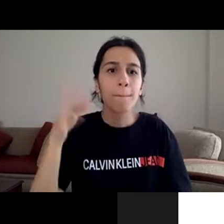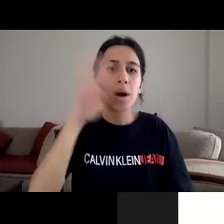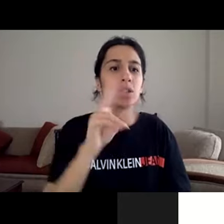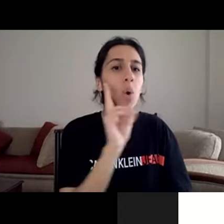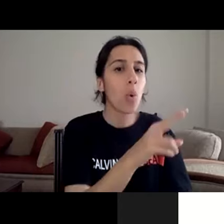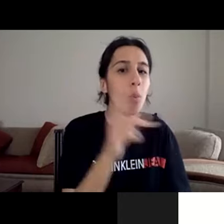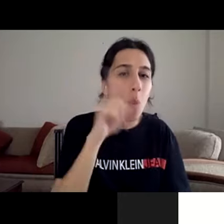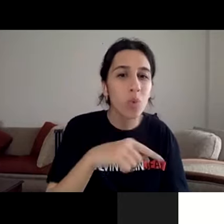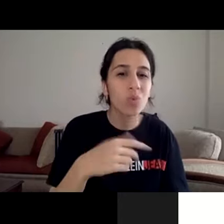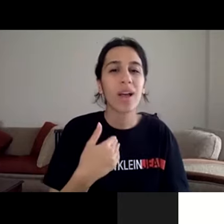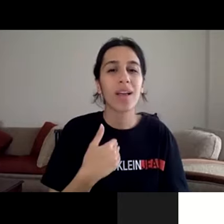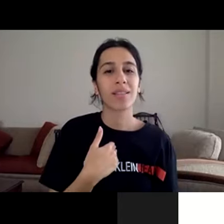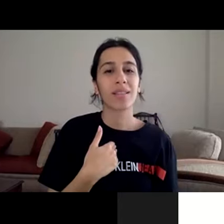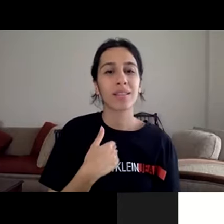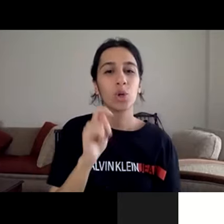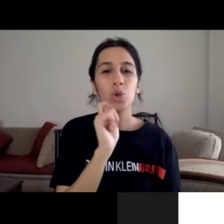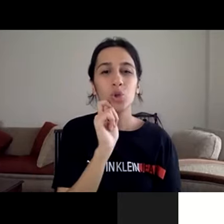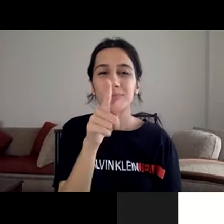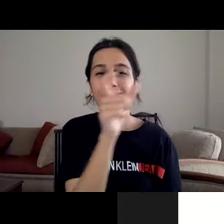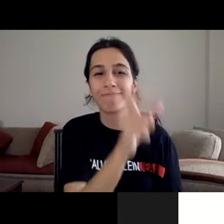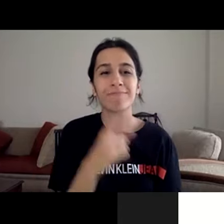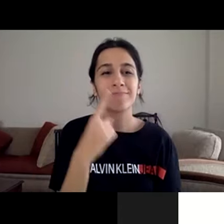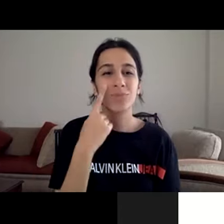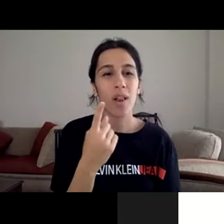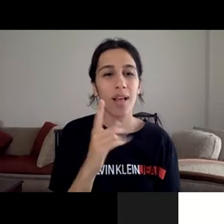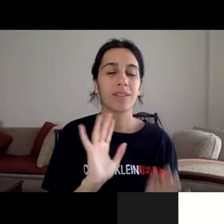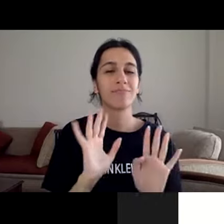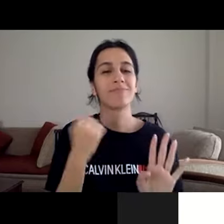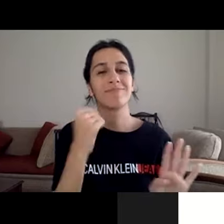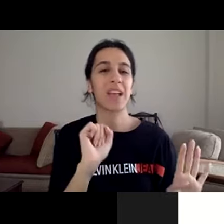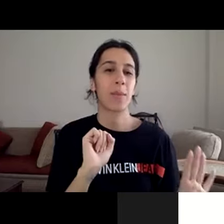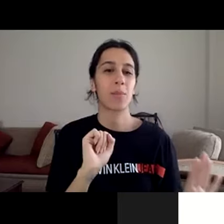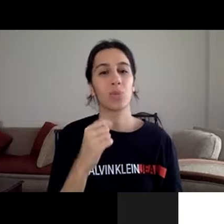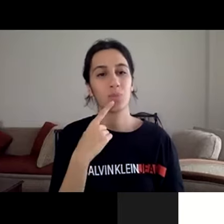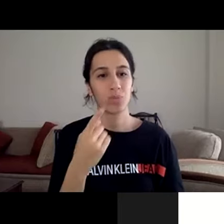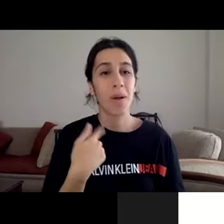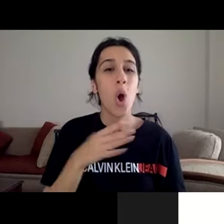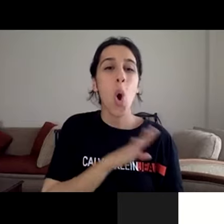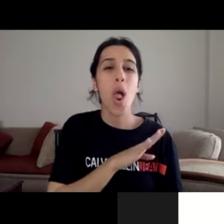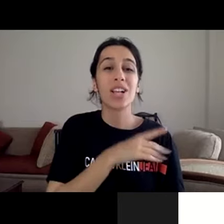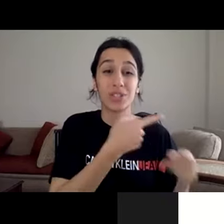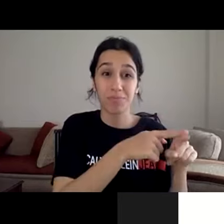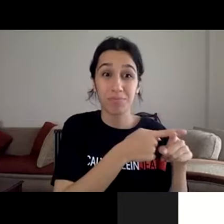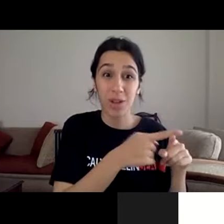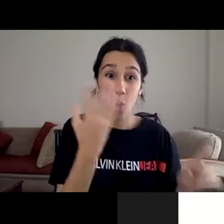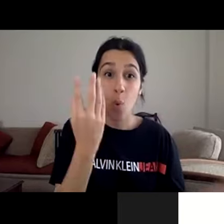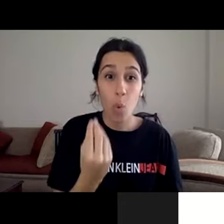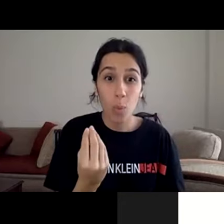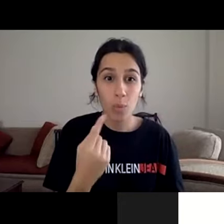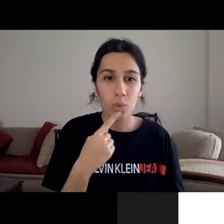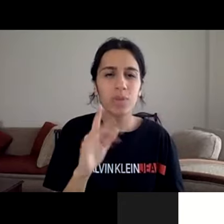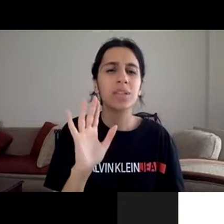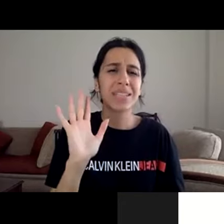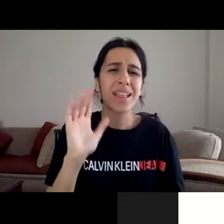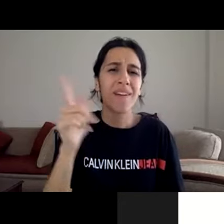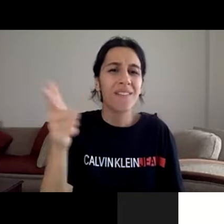O yüzden prensip olarak ben Yok yok, dijital internete koymak değil de öğrencilerimizle paylaşabilir miyiz veya yani belki zaten